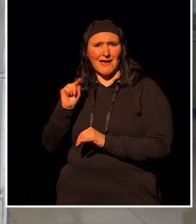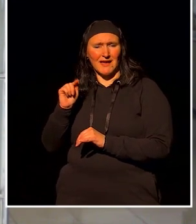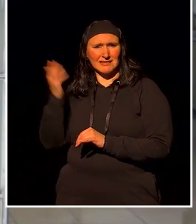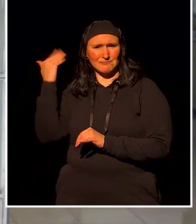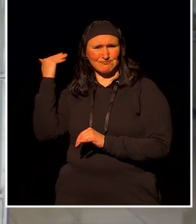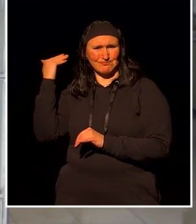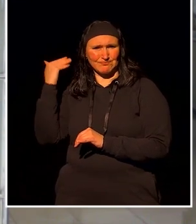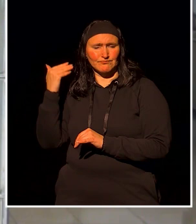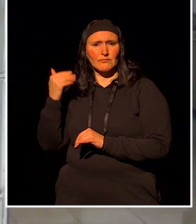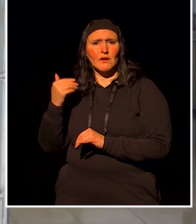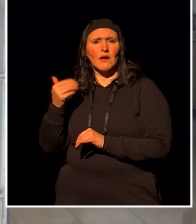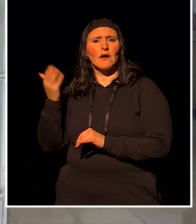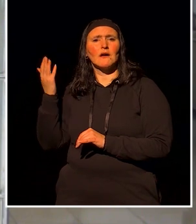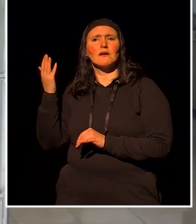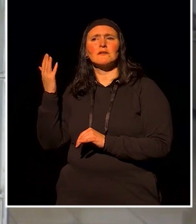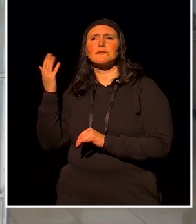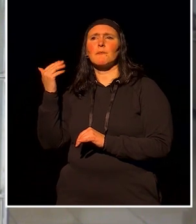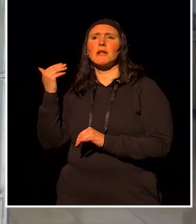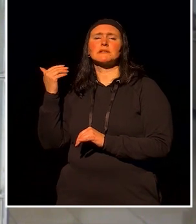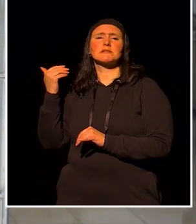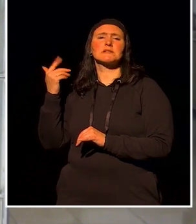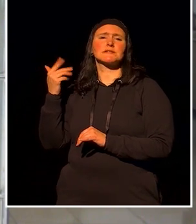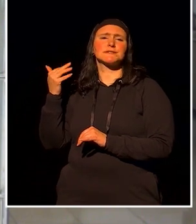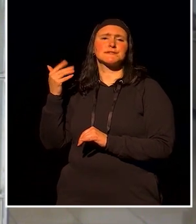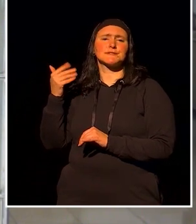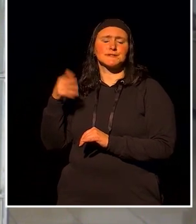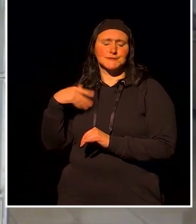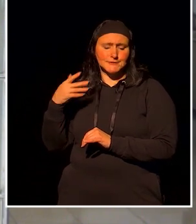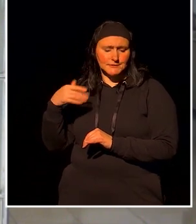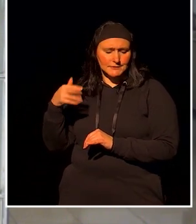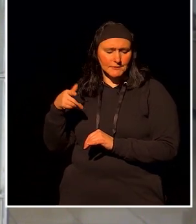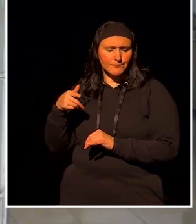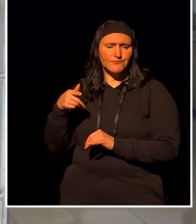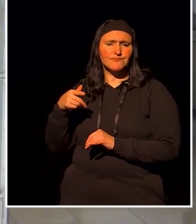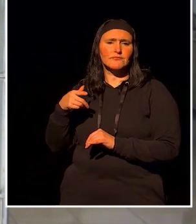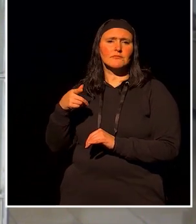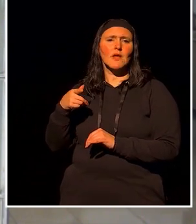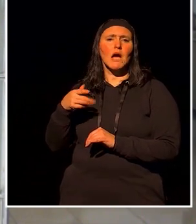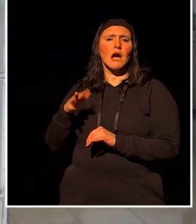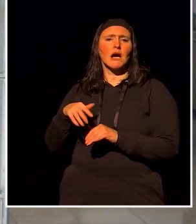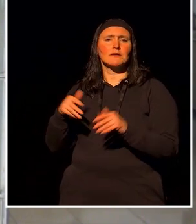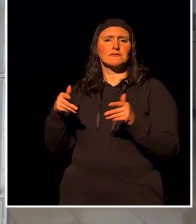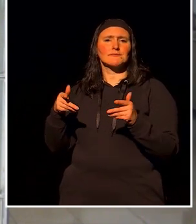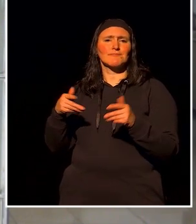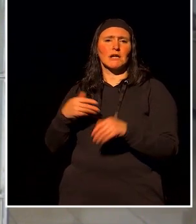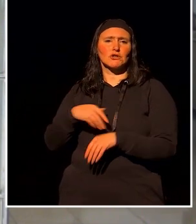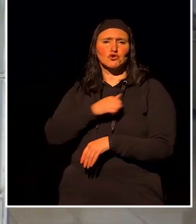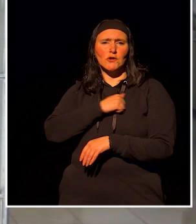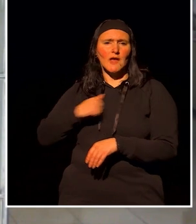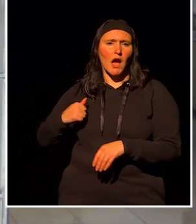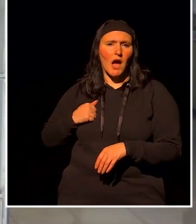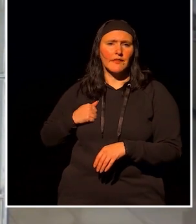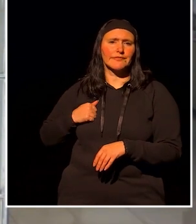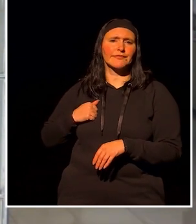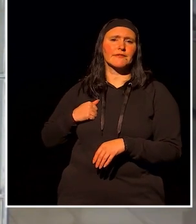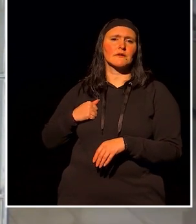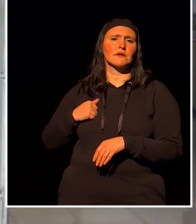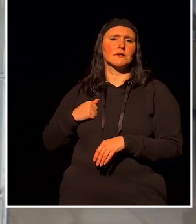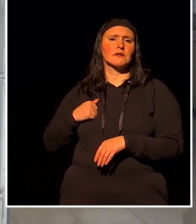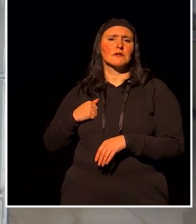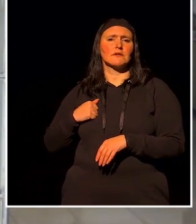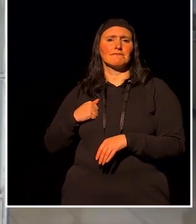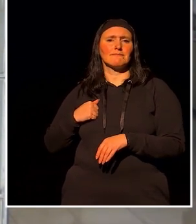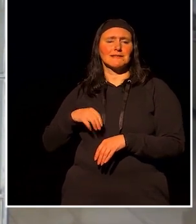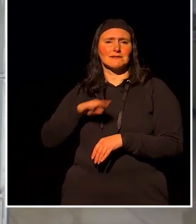eine Grabesrede auf einem nach Gaza verschleppten Soldaten und dort ermordeten und